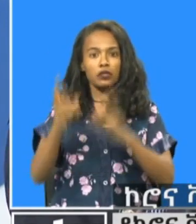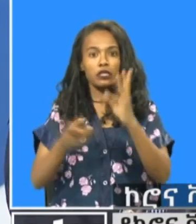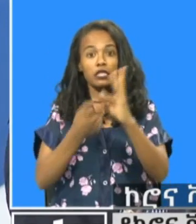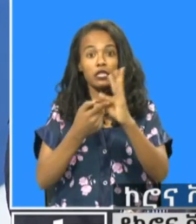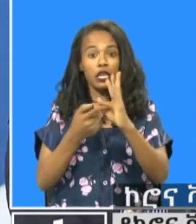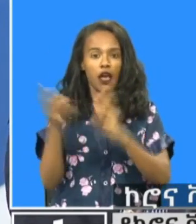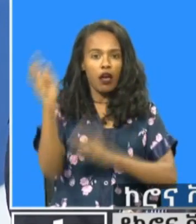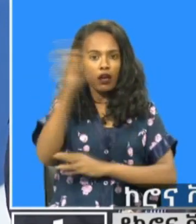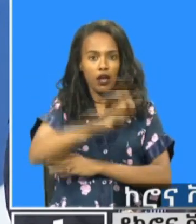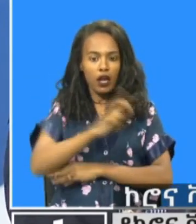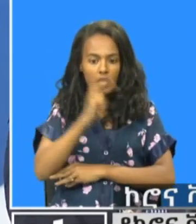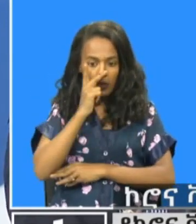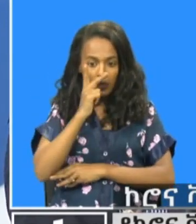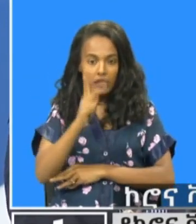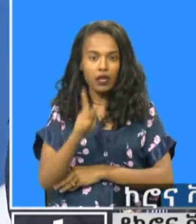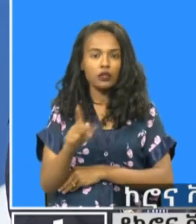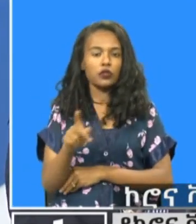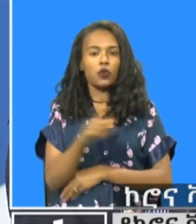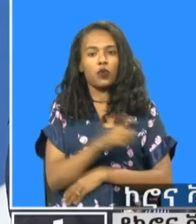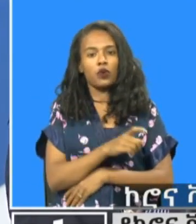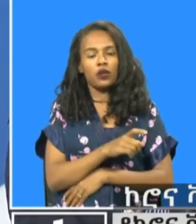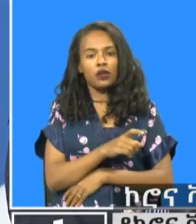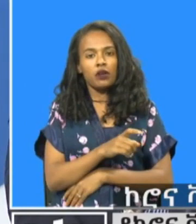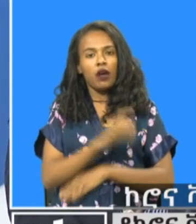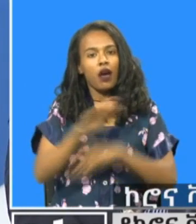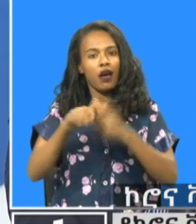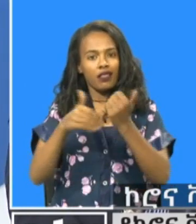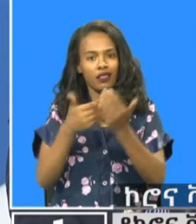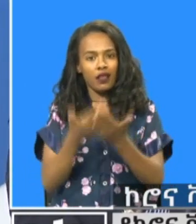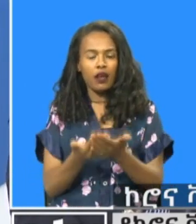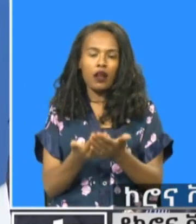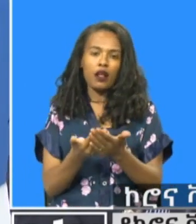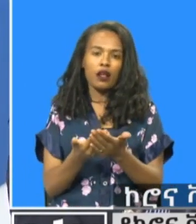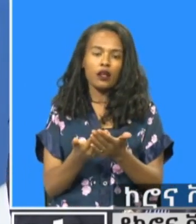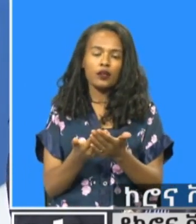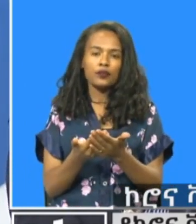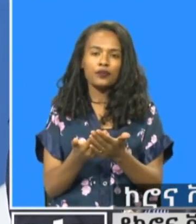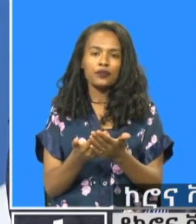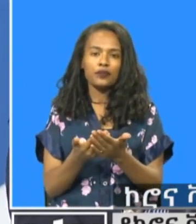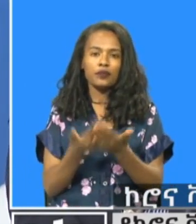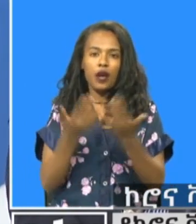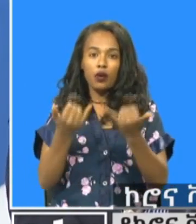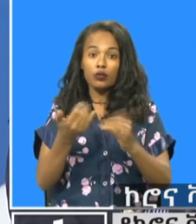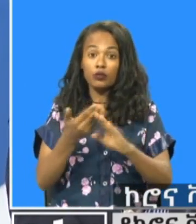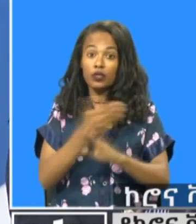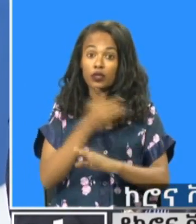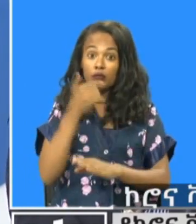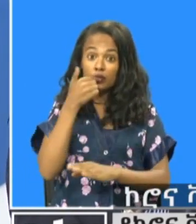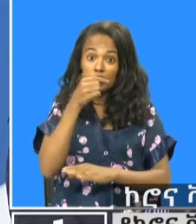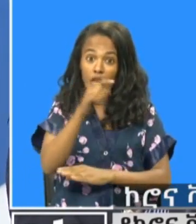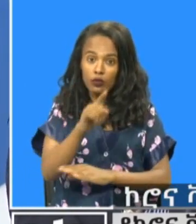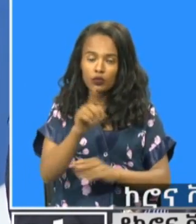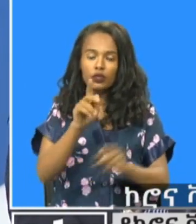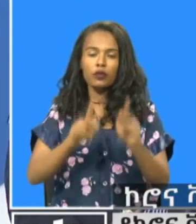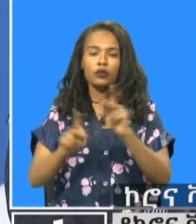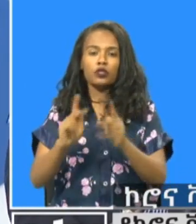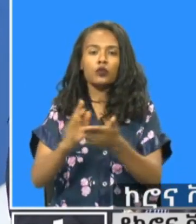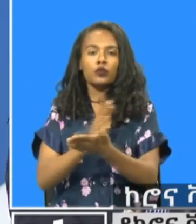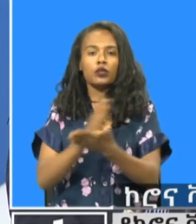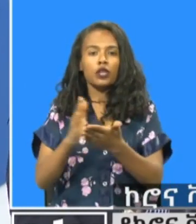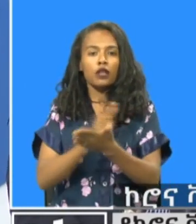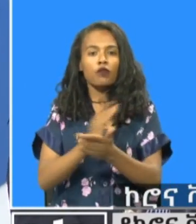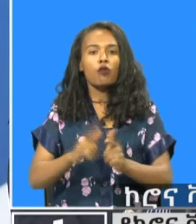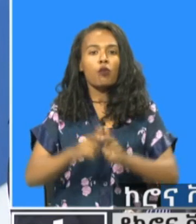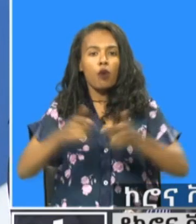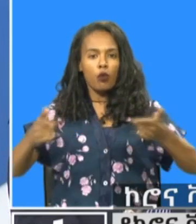ላይ የሚታይ ከመሆኑም ጋር ተያይዞ አጠቃላይ እንግዲህ አሁንም ቅድም እንደገለጽኩት የህብረተሰቡን ተሳትፎ